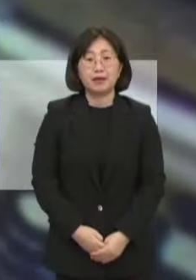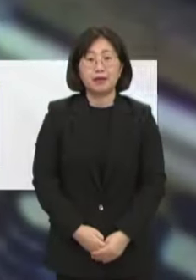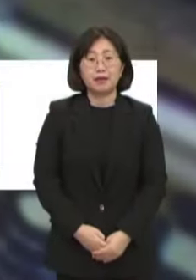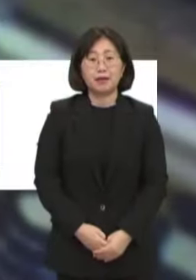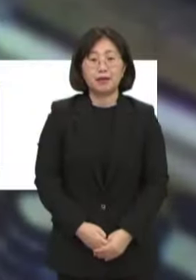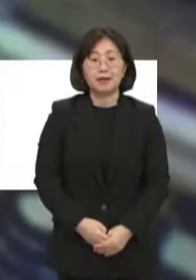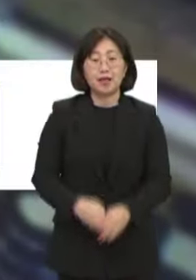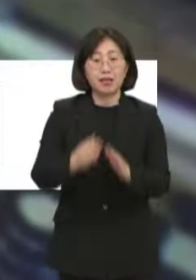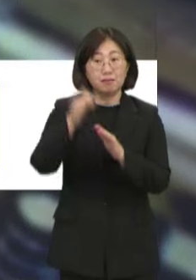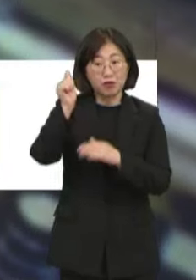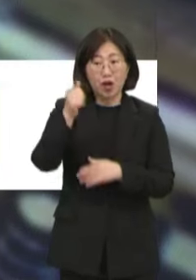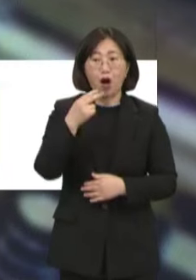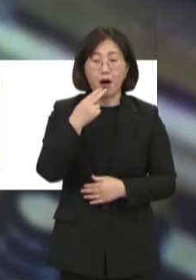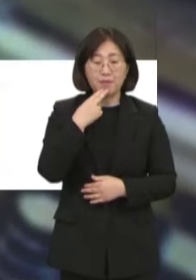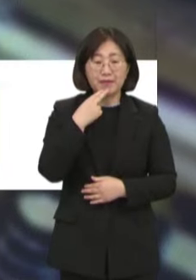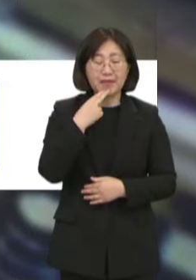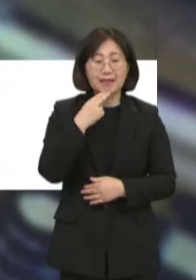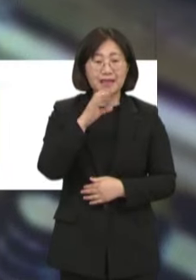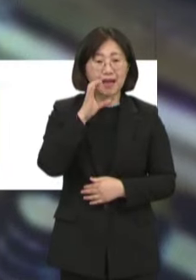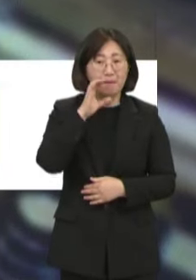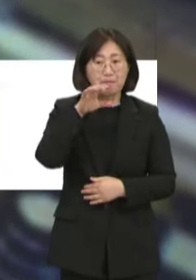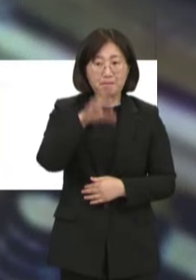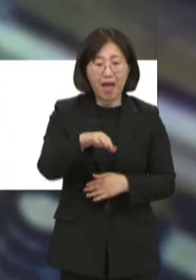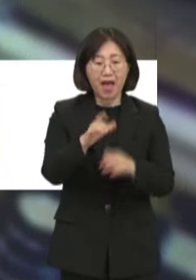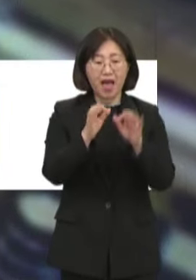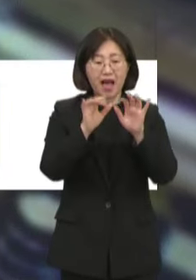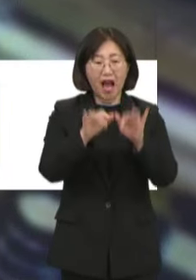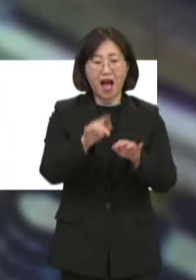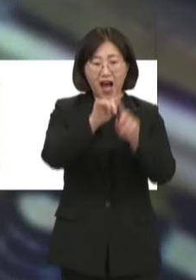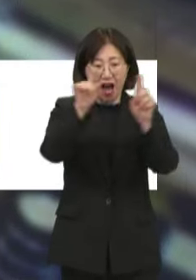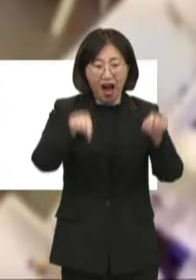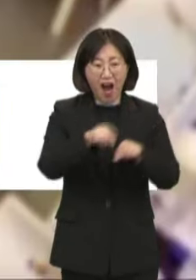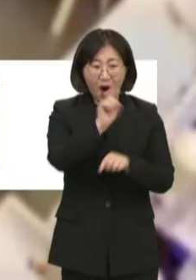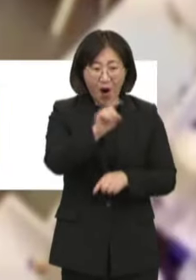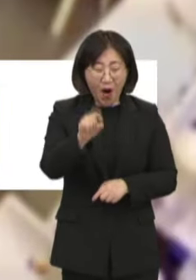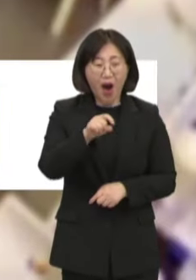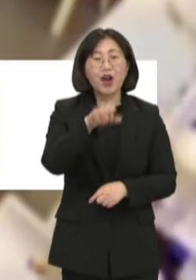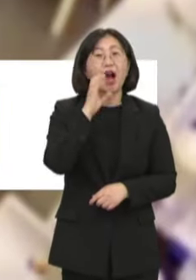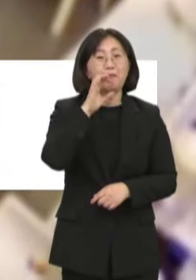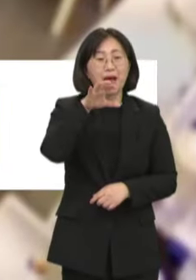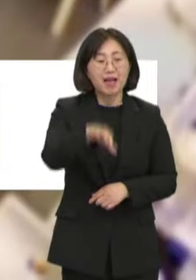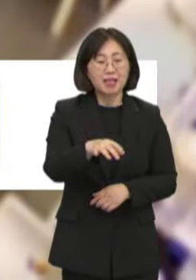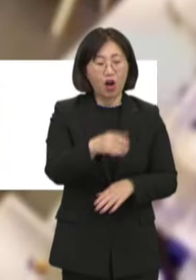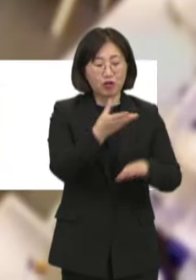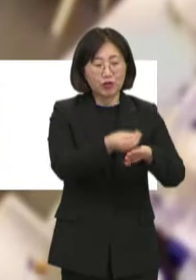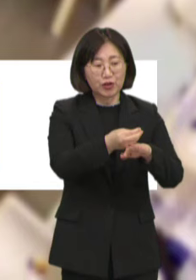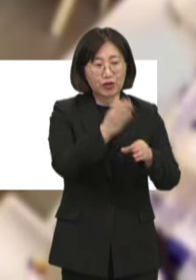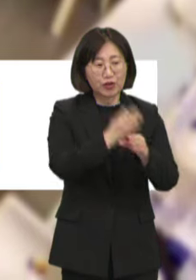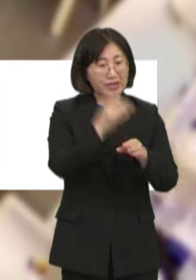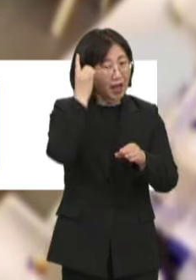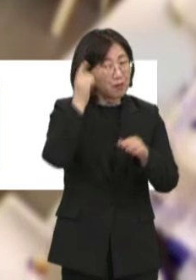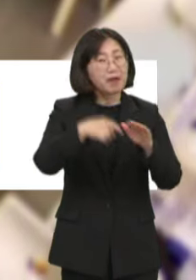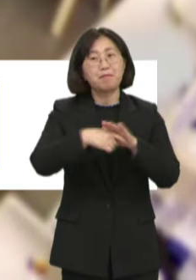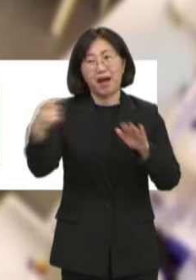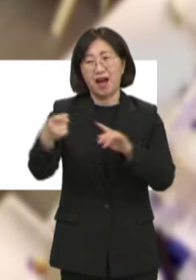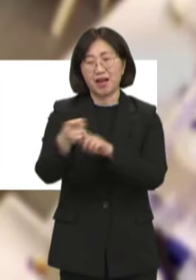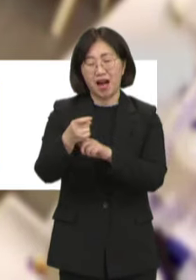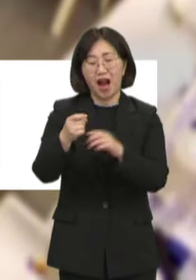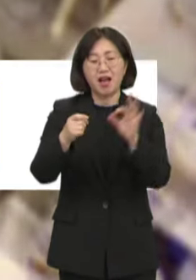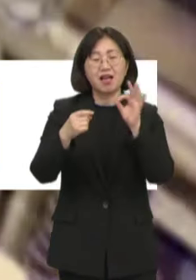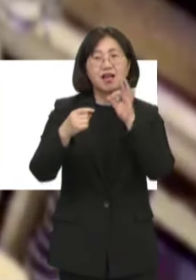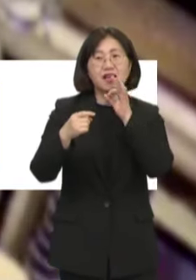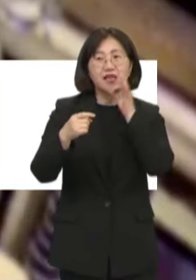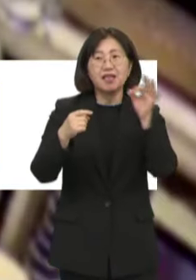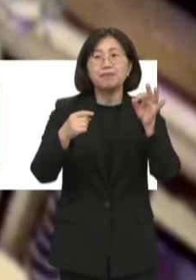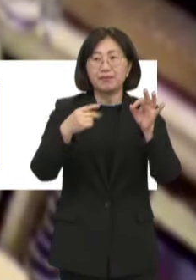무인 카페에서 충전 중이던 휴대전화를 훔쳐 달아난 10대 청소년이 경찰에 붙잡혔습니다. 지난달 27일